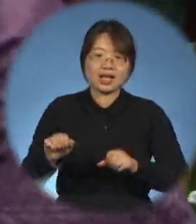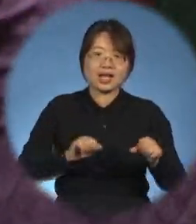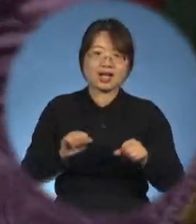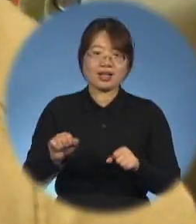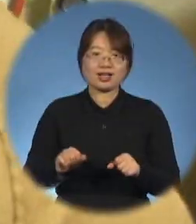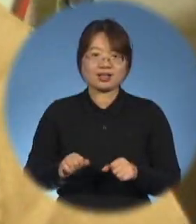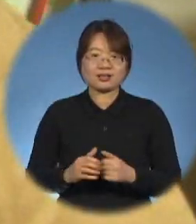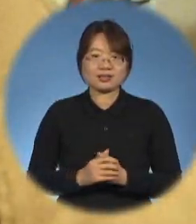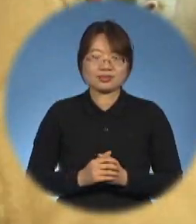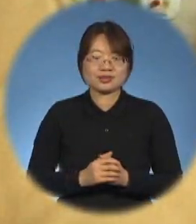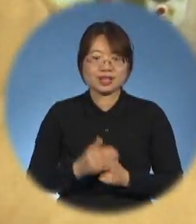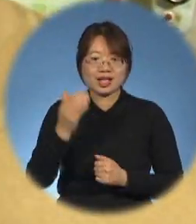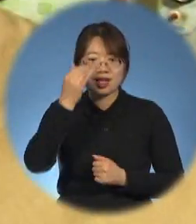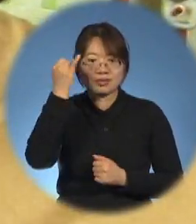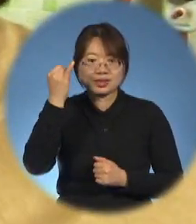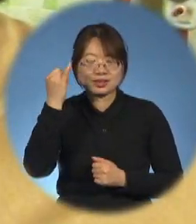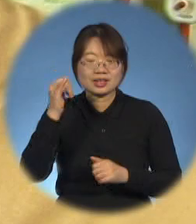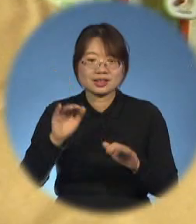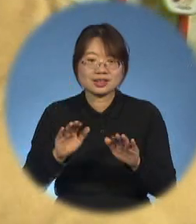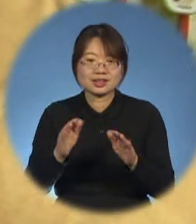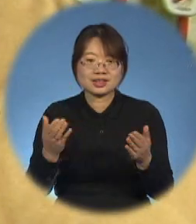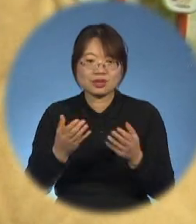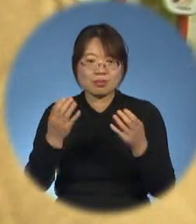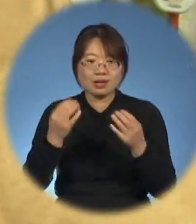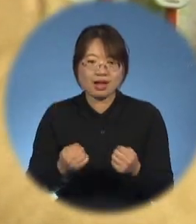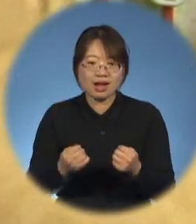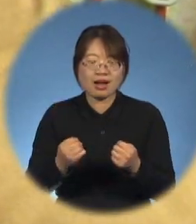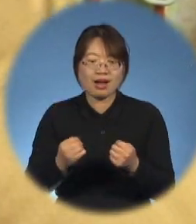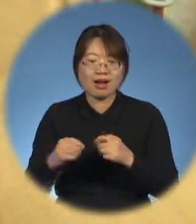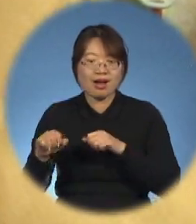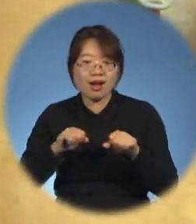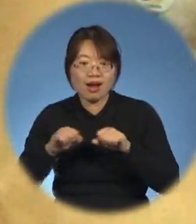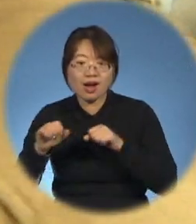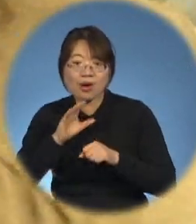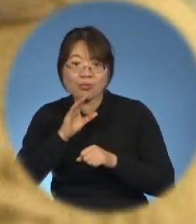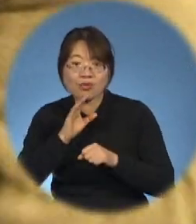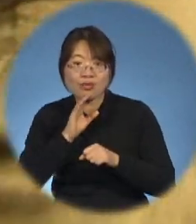3 할머니가 일을 되게 많이 하시더라구요